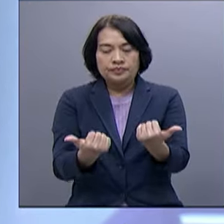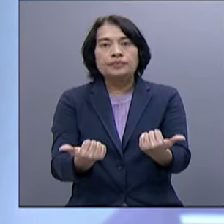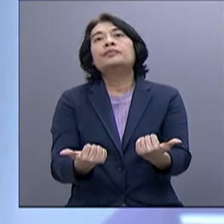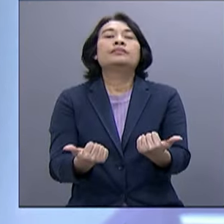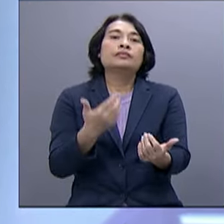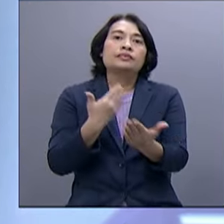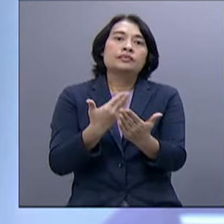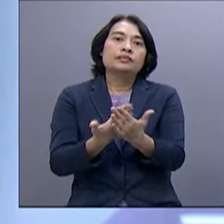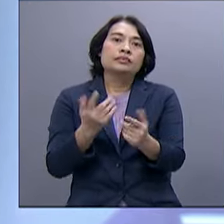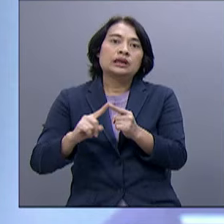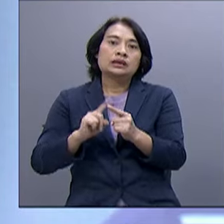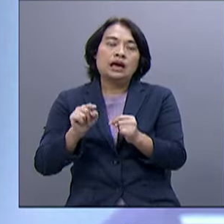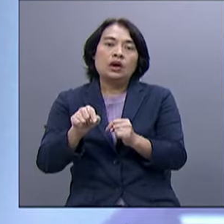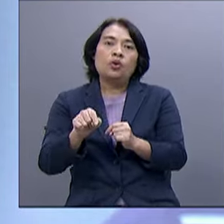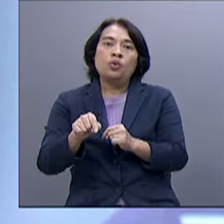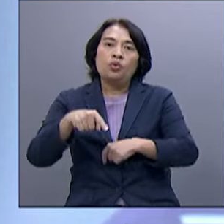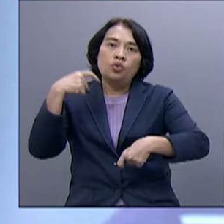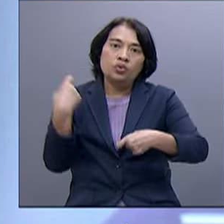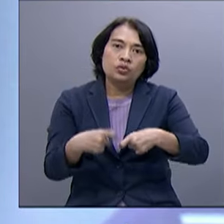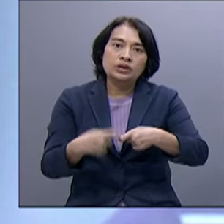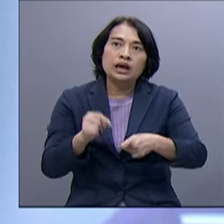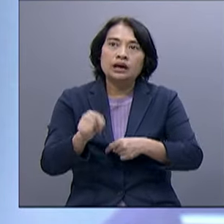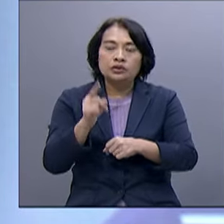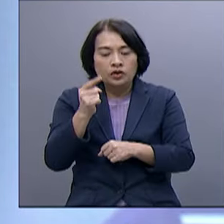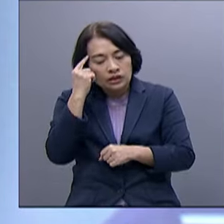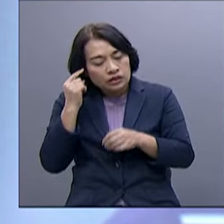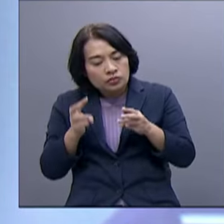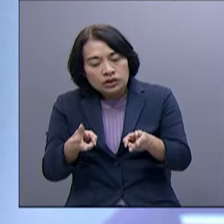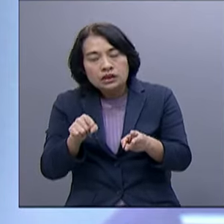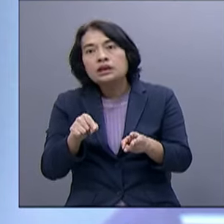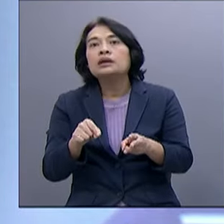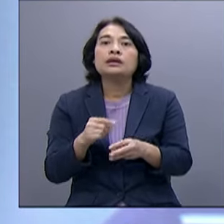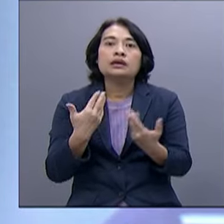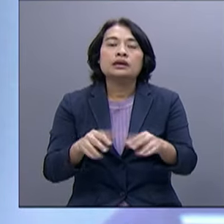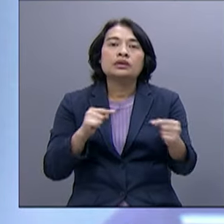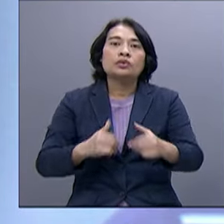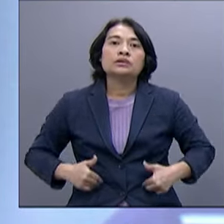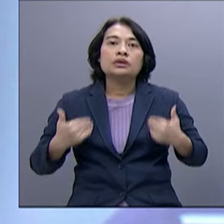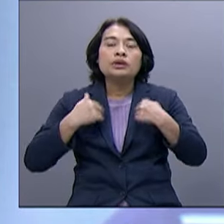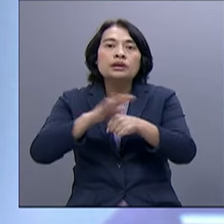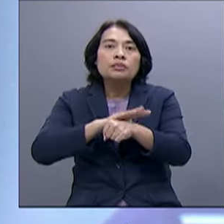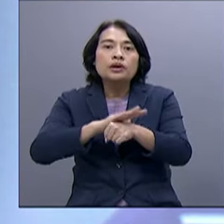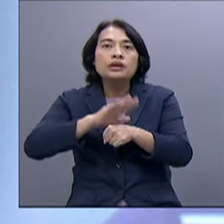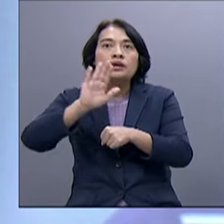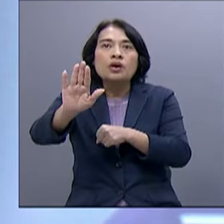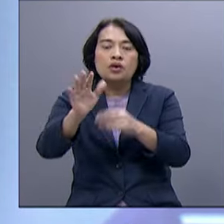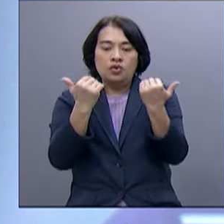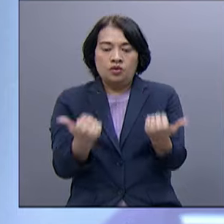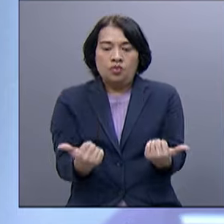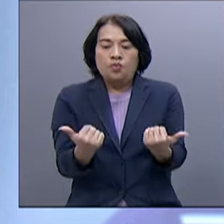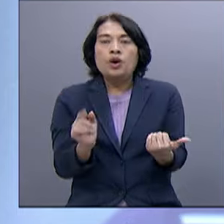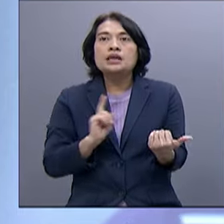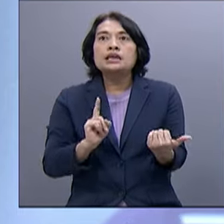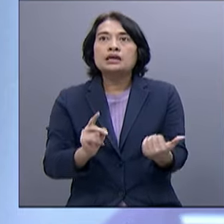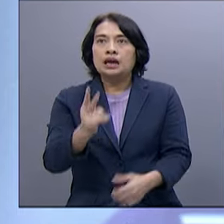งินมันเฟ้อใช่ไหมครับหายากก็ต้องหาเงินเข้าจากหลายๆทางและนี่คืออีกหนึ่งตัวอย่างในช่วงพอดีพอเพียงที่เรานำมาฝากวันนี้ครับคุณผู้ชมช่วงท้ายของรายการครับชว